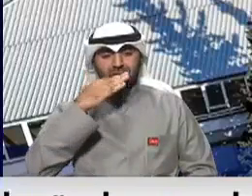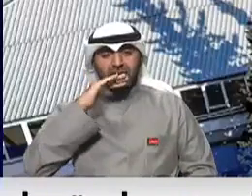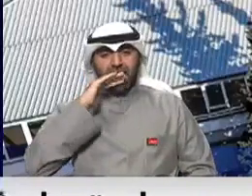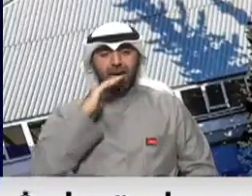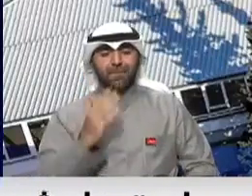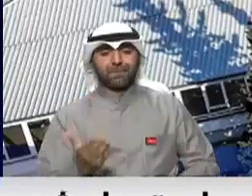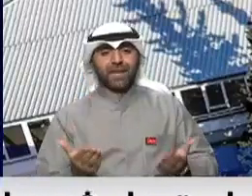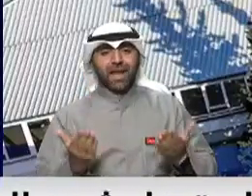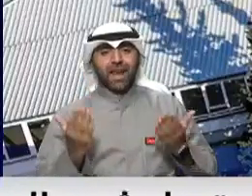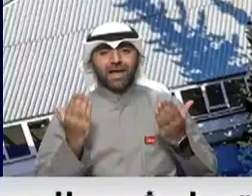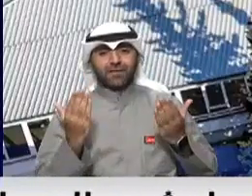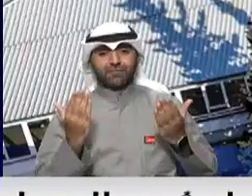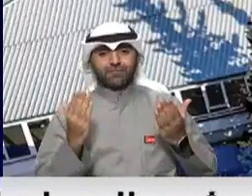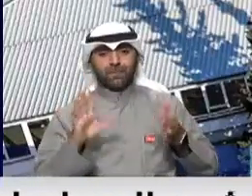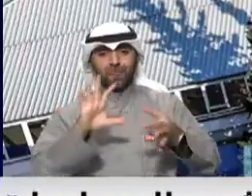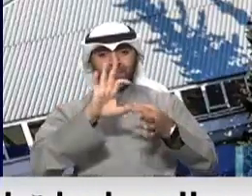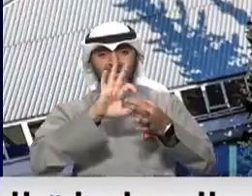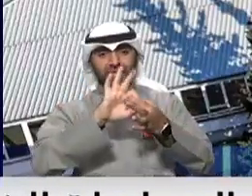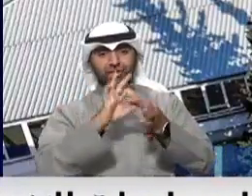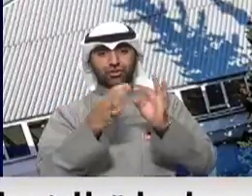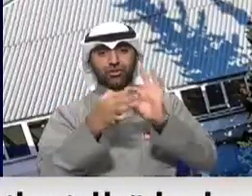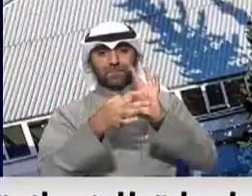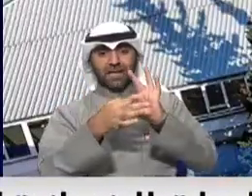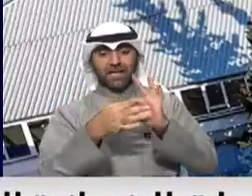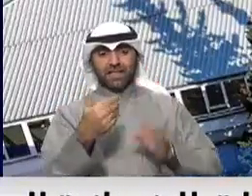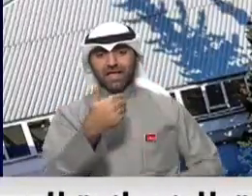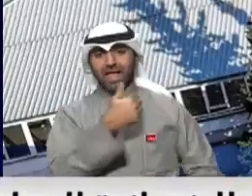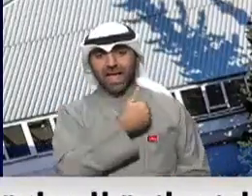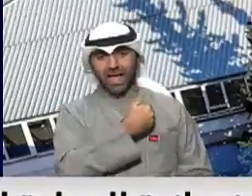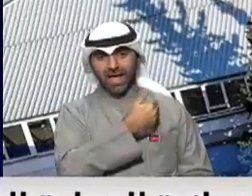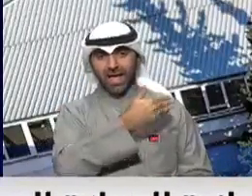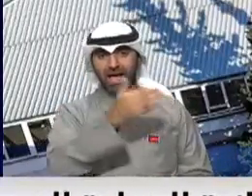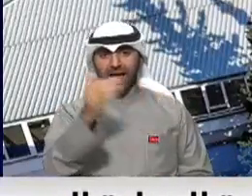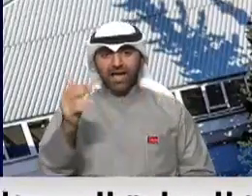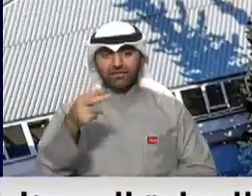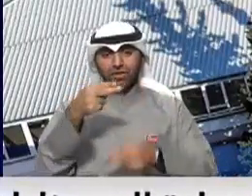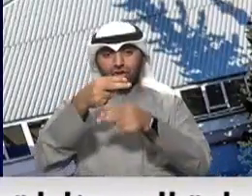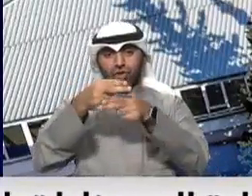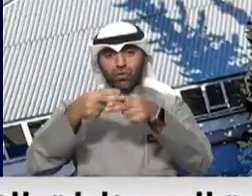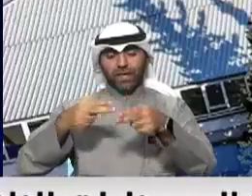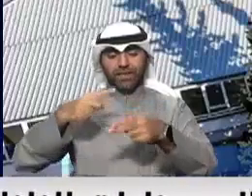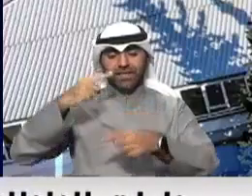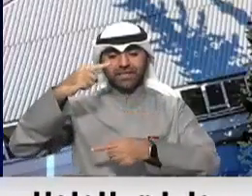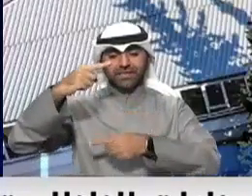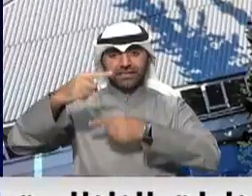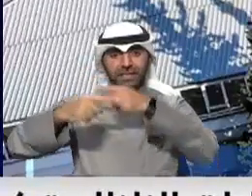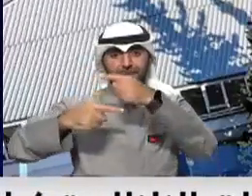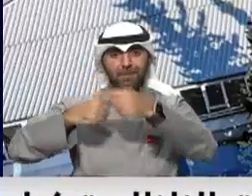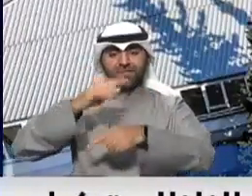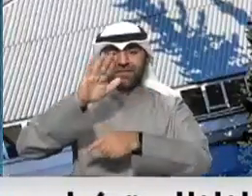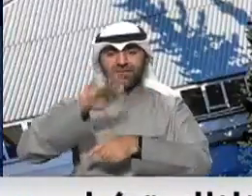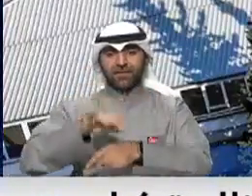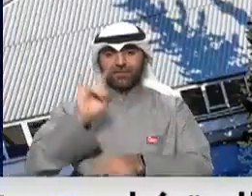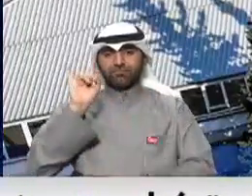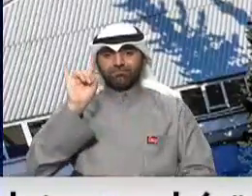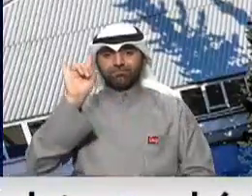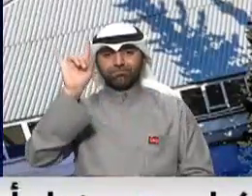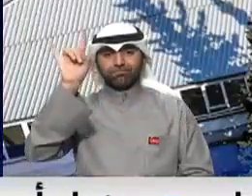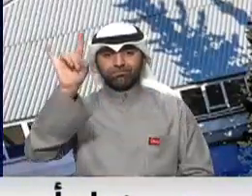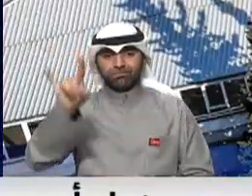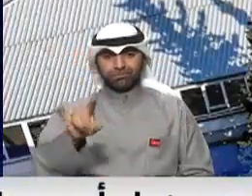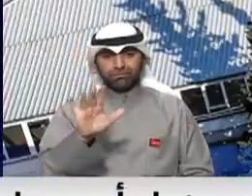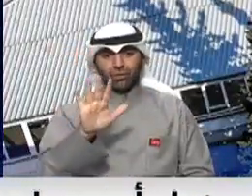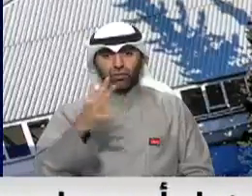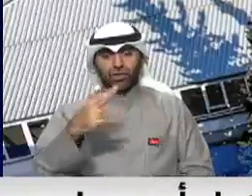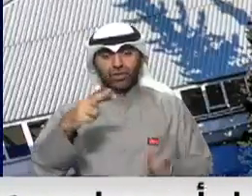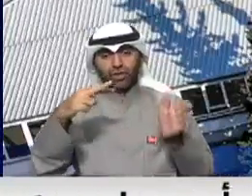يعني حصلت الكارثة على إخواننا في تركيا وسوريا تبعت هي والجمعيات الخيرية الكويتية وقامت بدورها